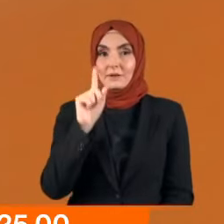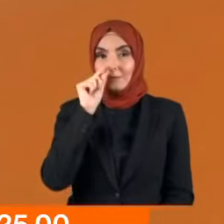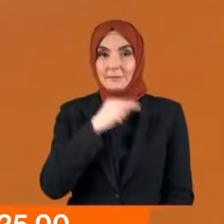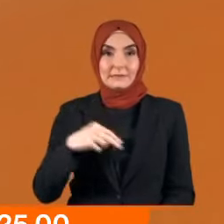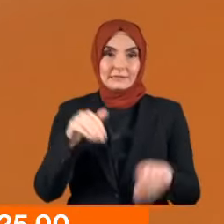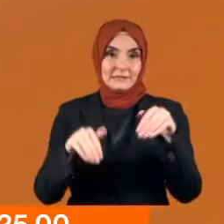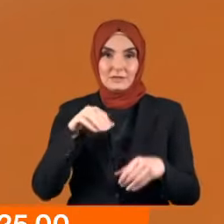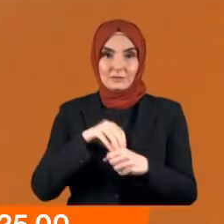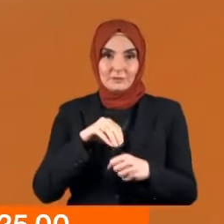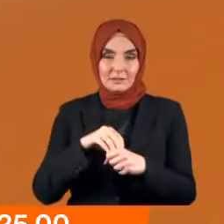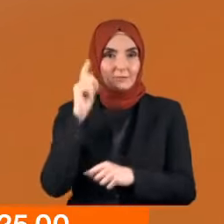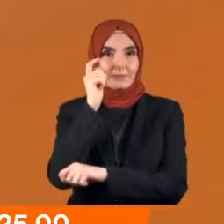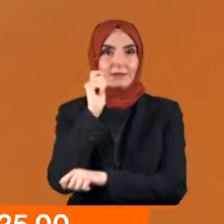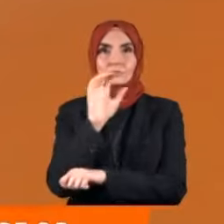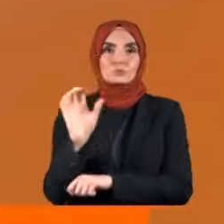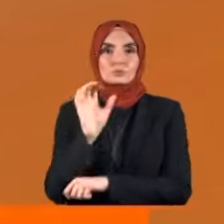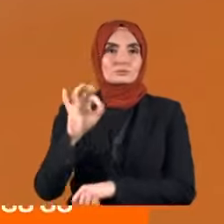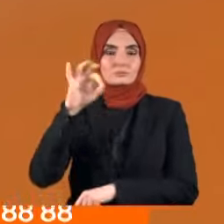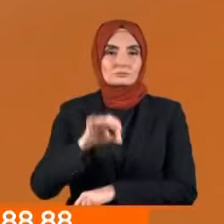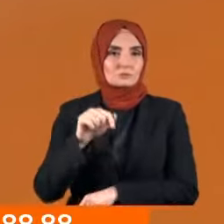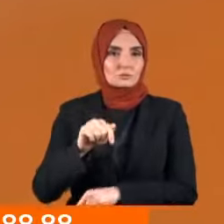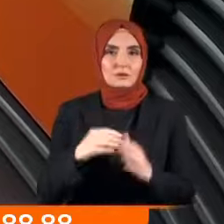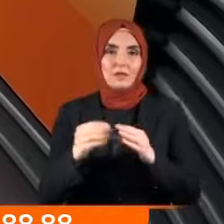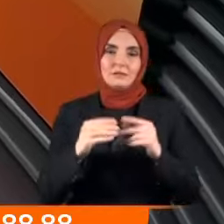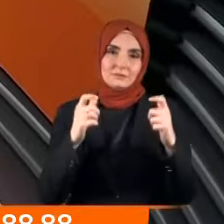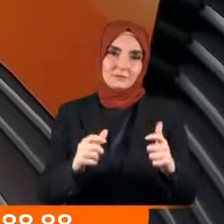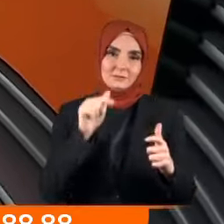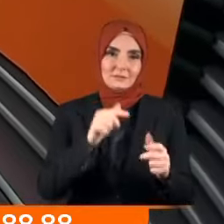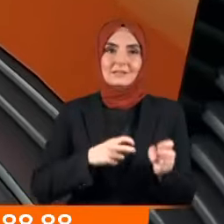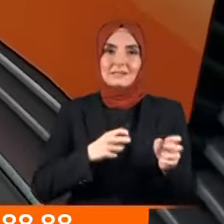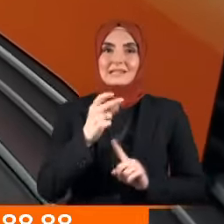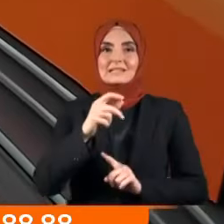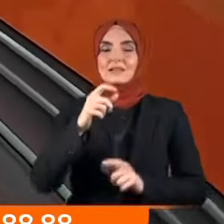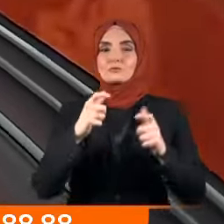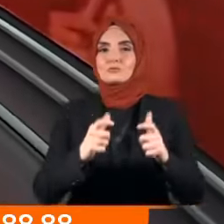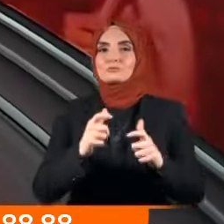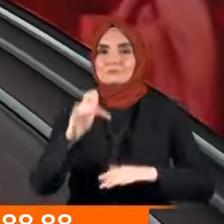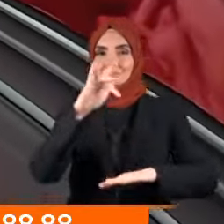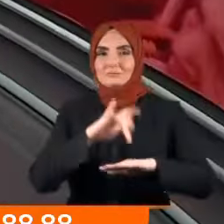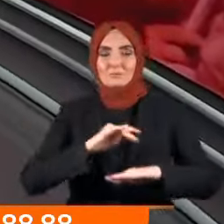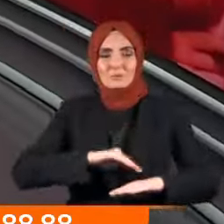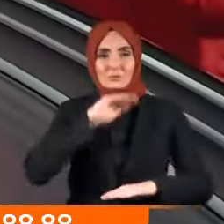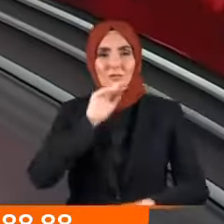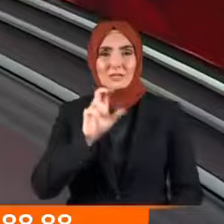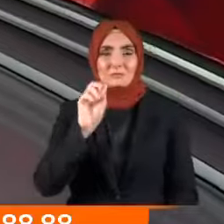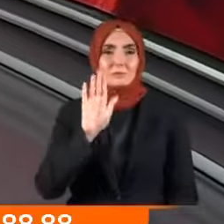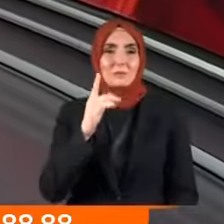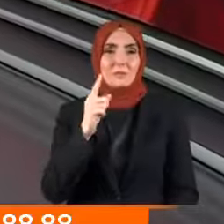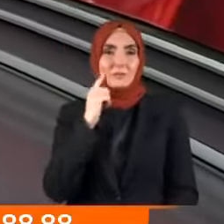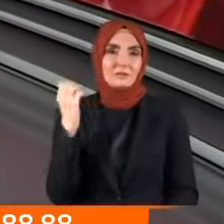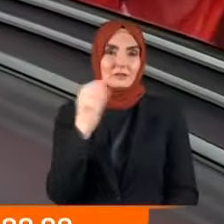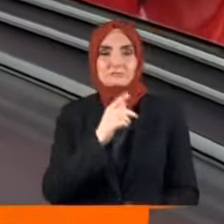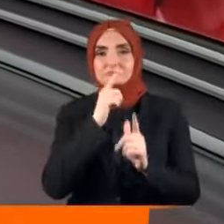için çıktığı miting turuna bugün Adana ile devam etti. İstasyon meydanına dolduran 75 bin kişiye seslendi. CHP